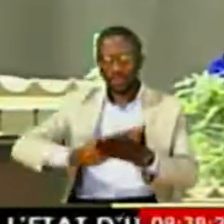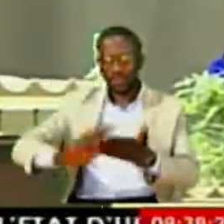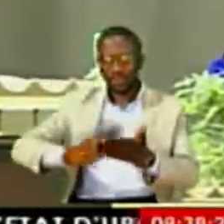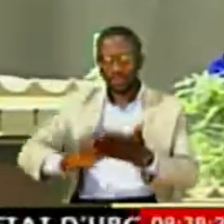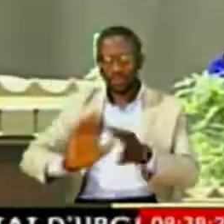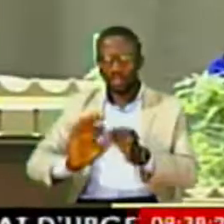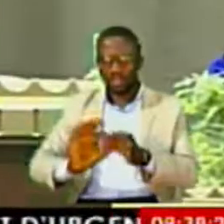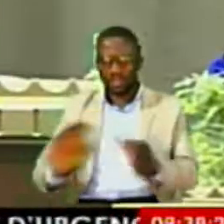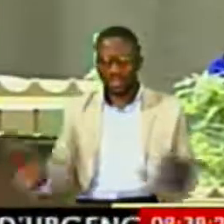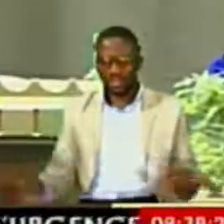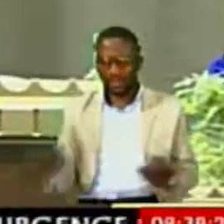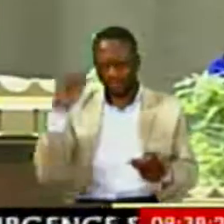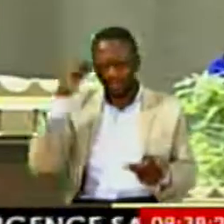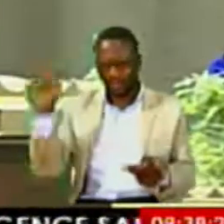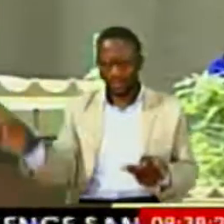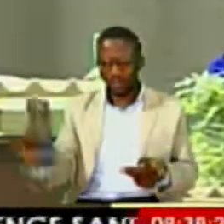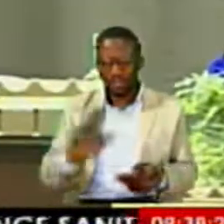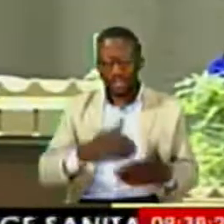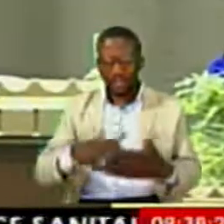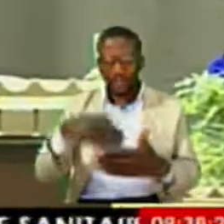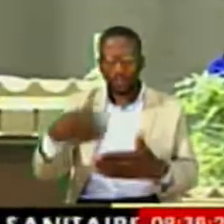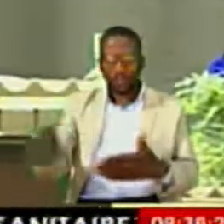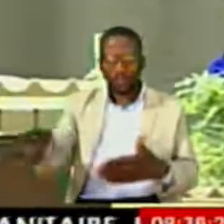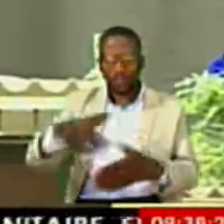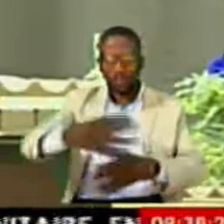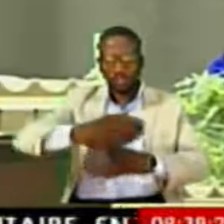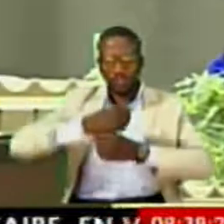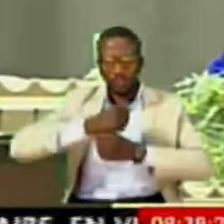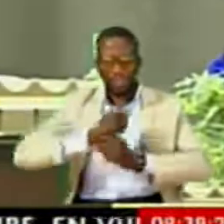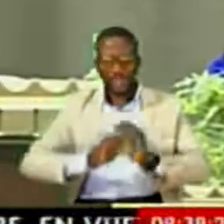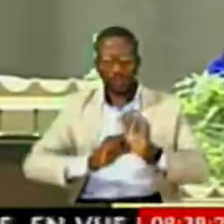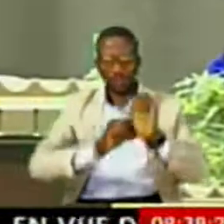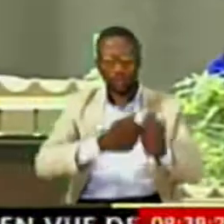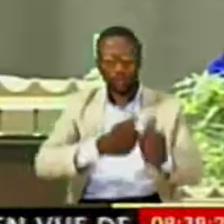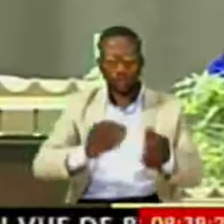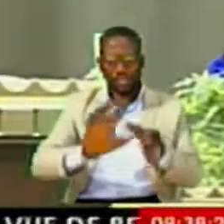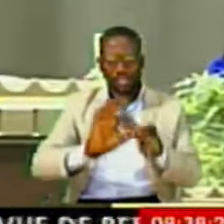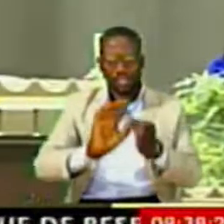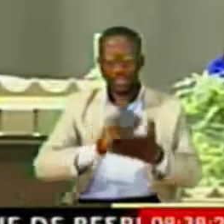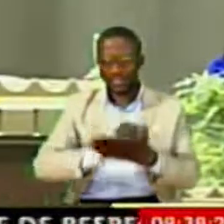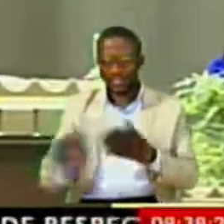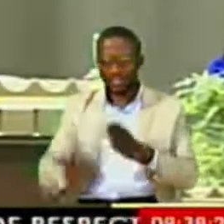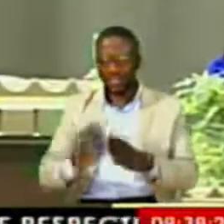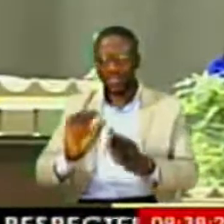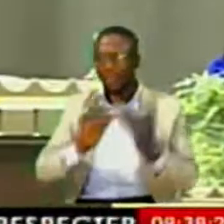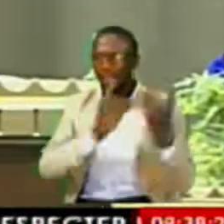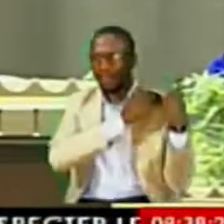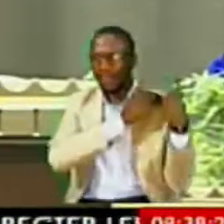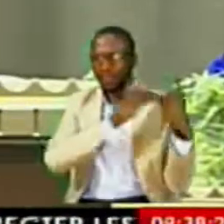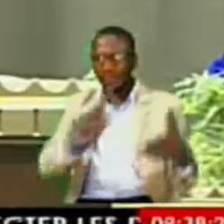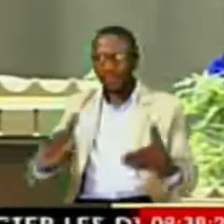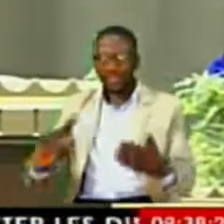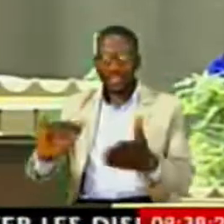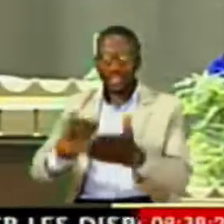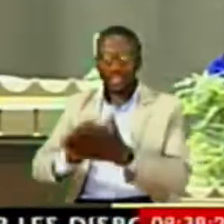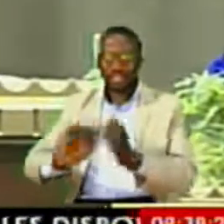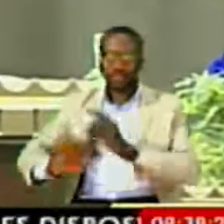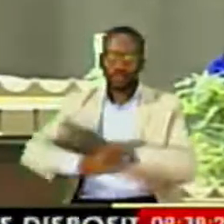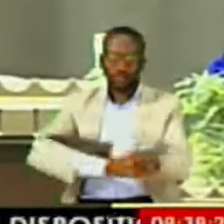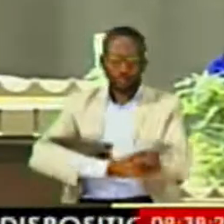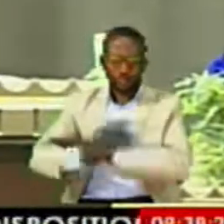péchés et vous recevrez le don du Saint-Esprit. Depuis ce jour-là jusqu'à